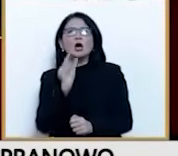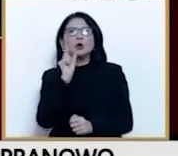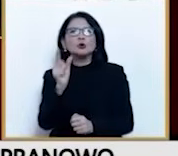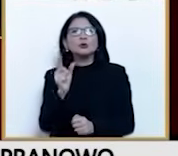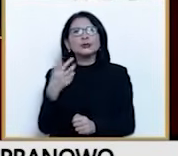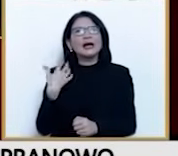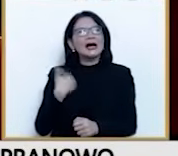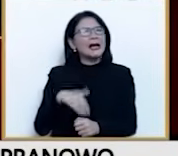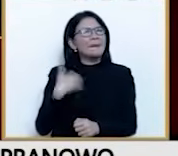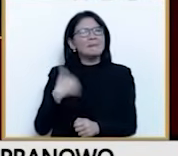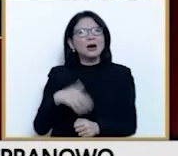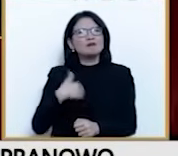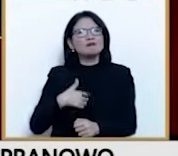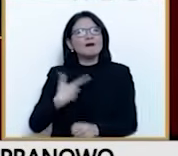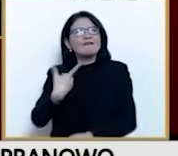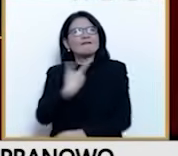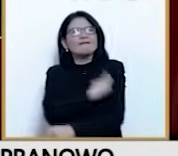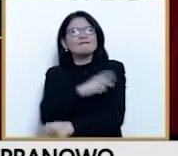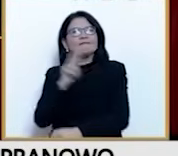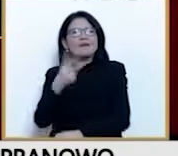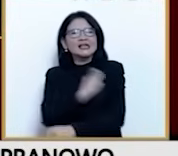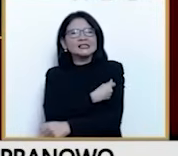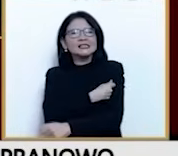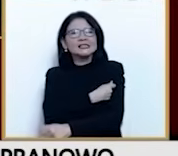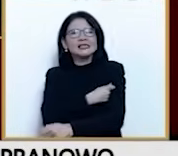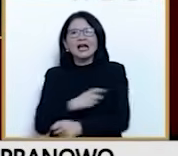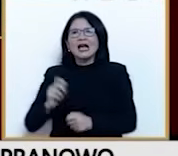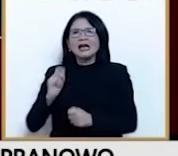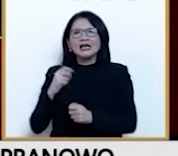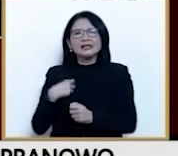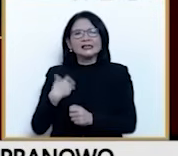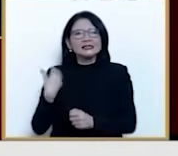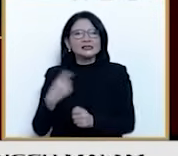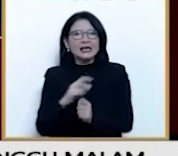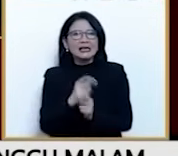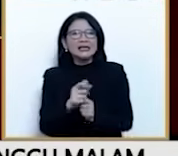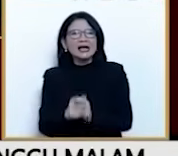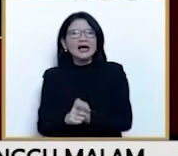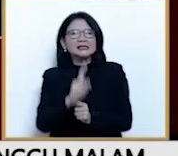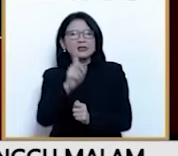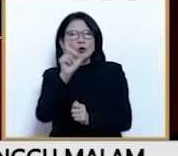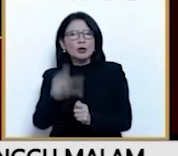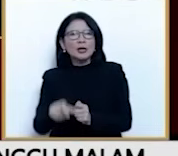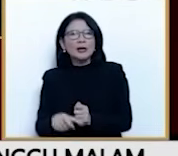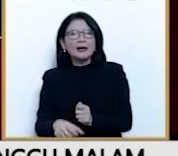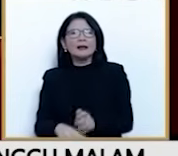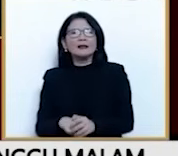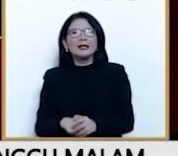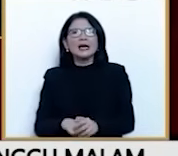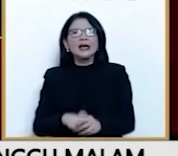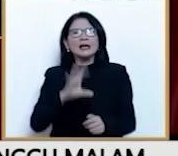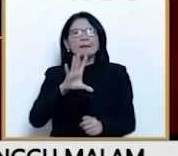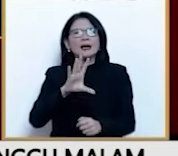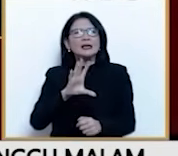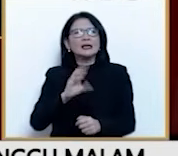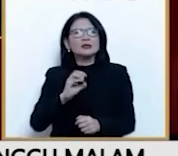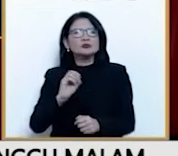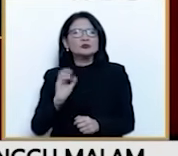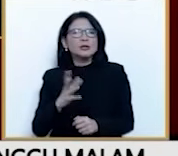yang tidak mau divaksin. Denda per orang di pasal 446 itu 500 juta